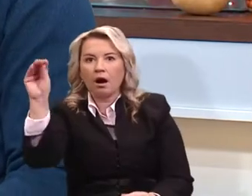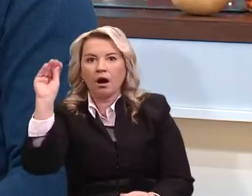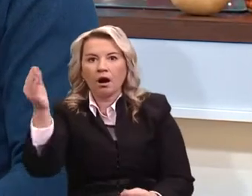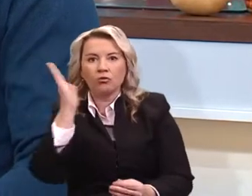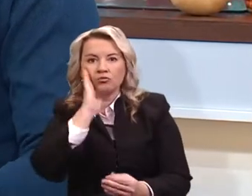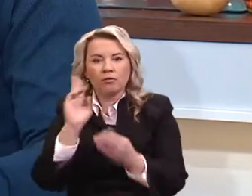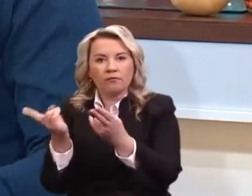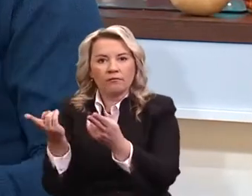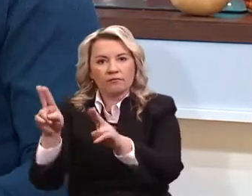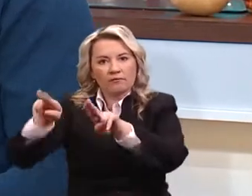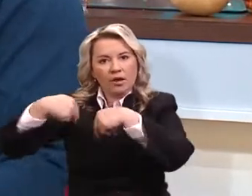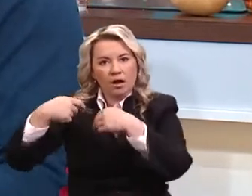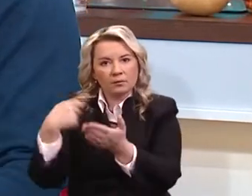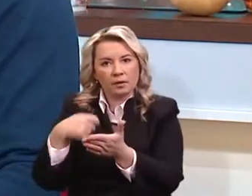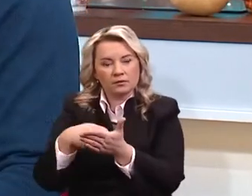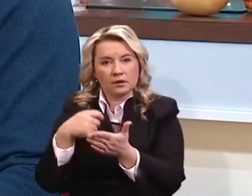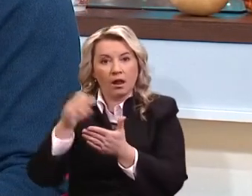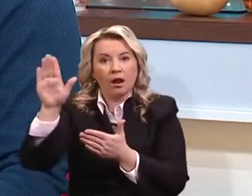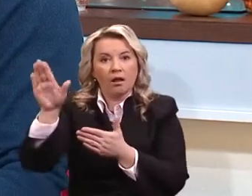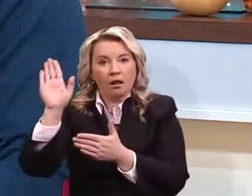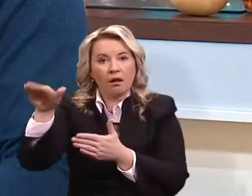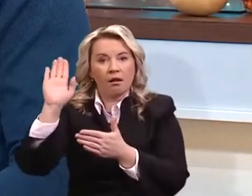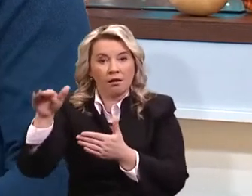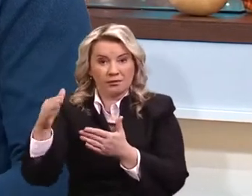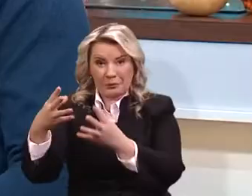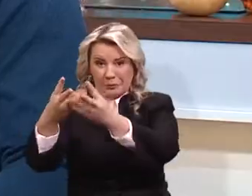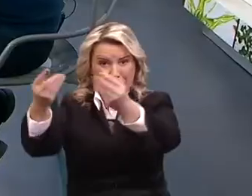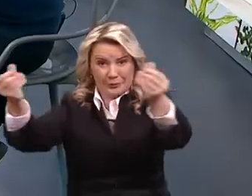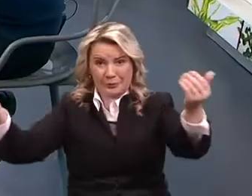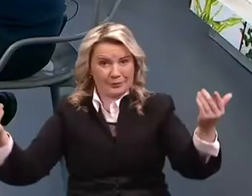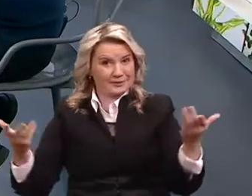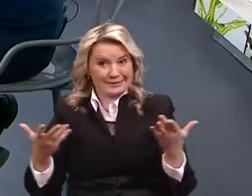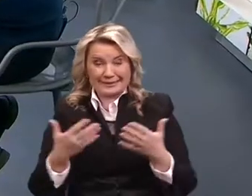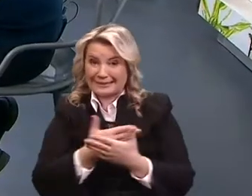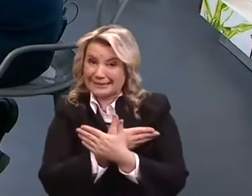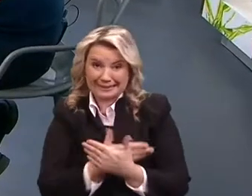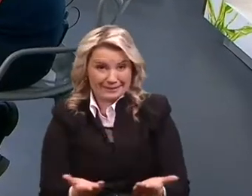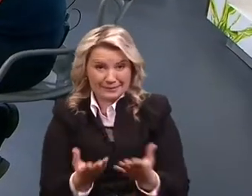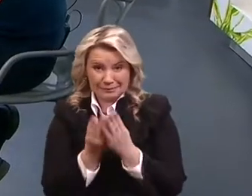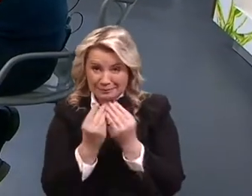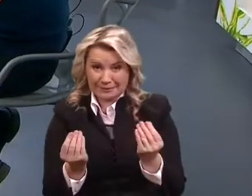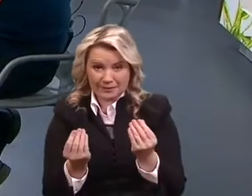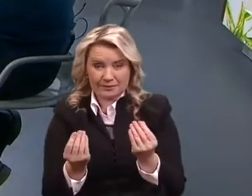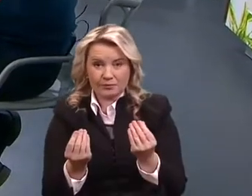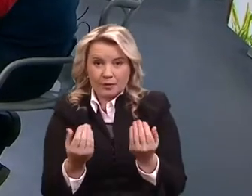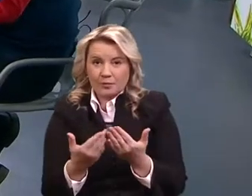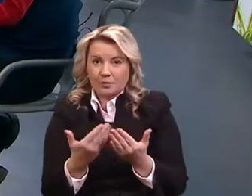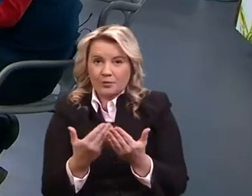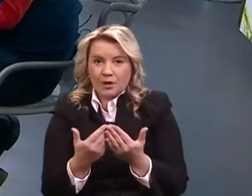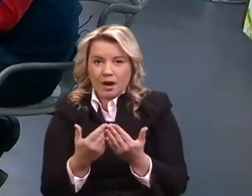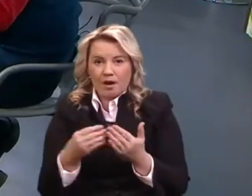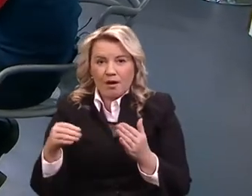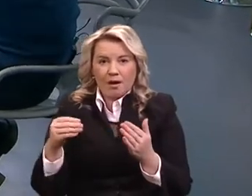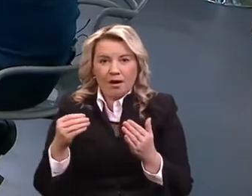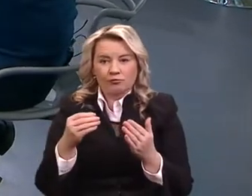vratky. Navíc třeba internetové stránky jim programoval nějaký klučina na brigádu ze střední školy, že to měl jako projekt. Platební brána